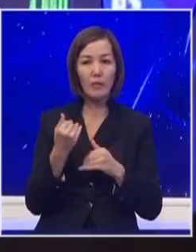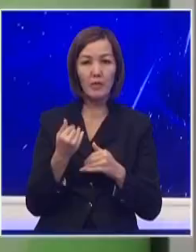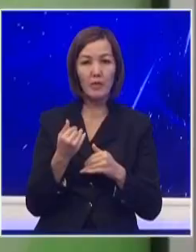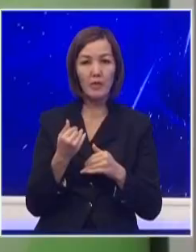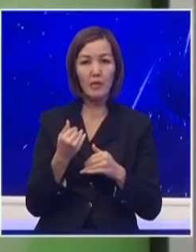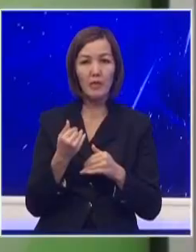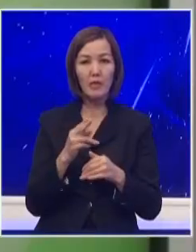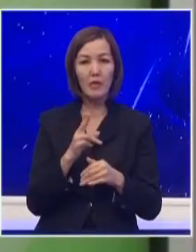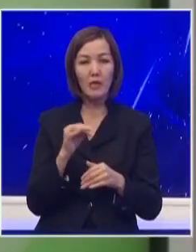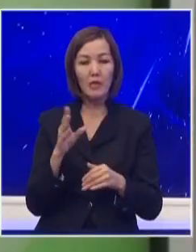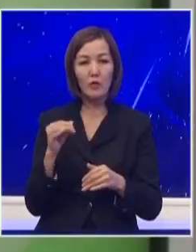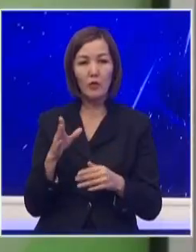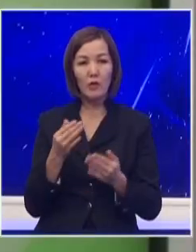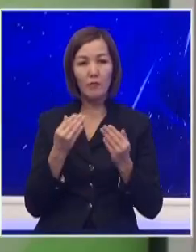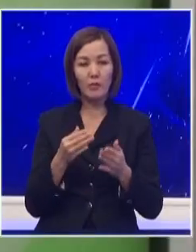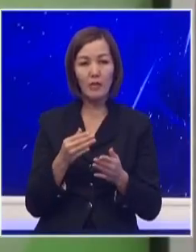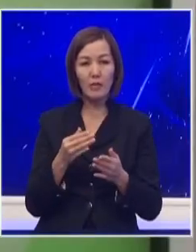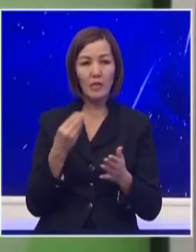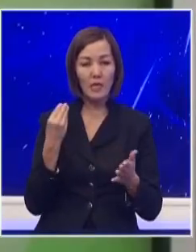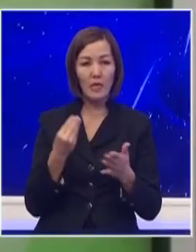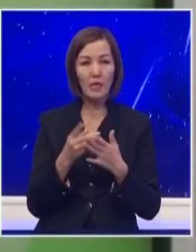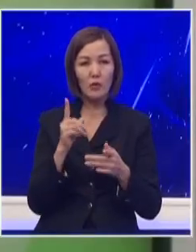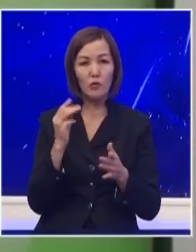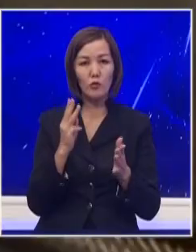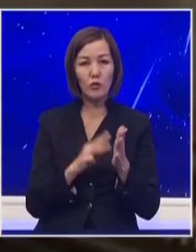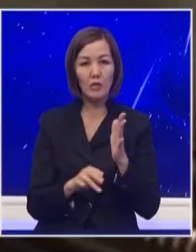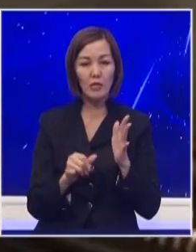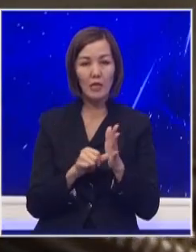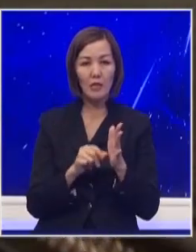Жетісу телеарнасы, Балқаш ауданынан.